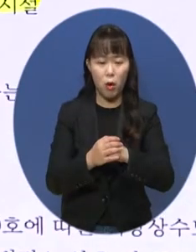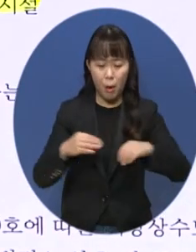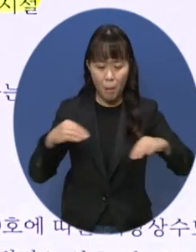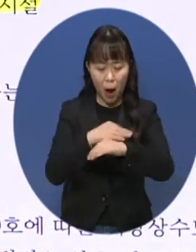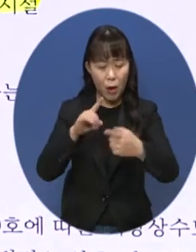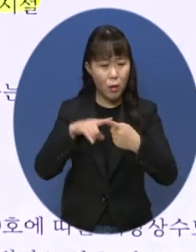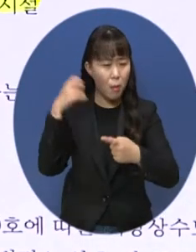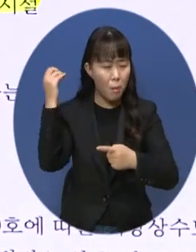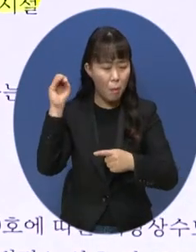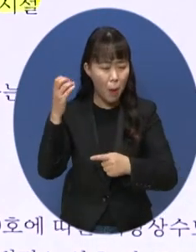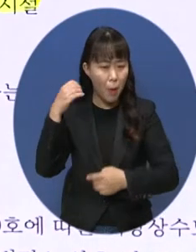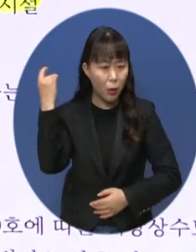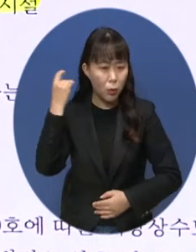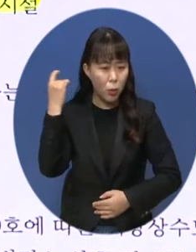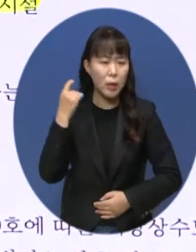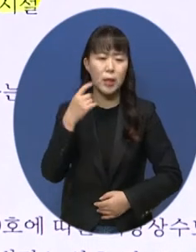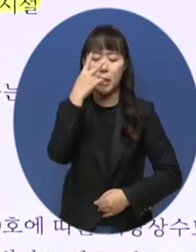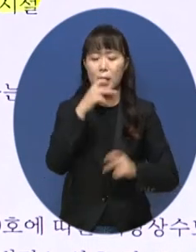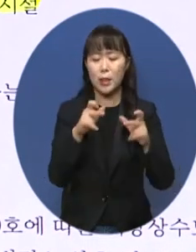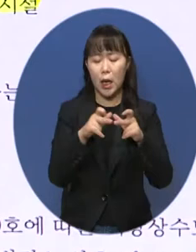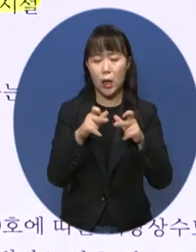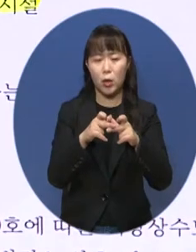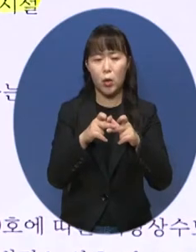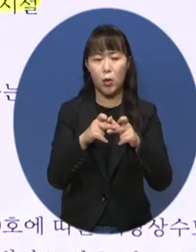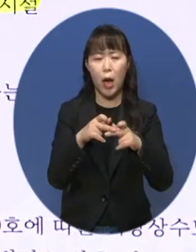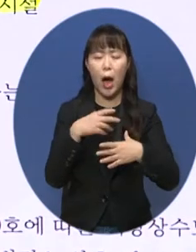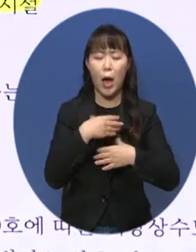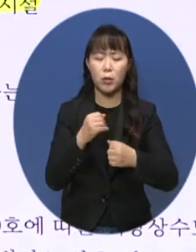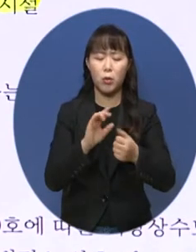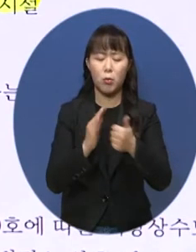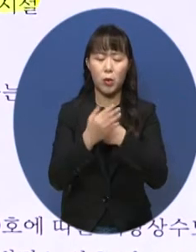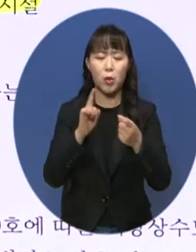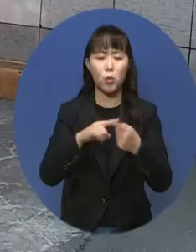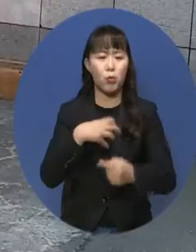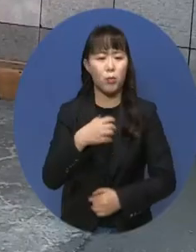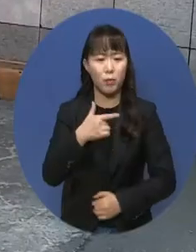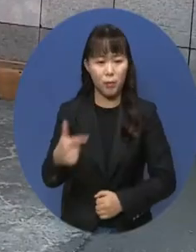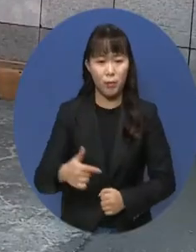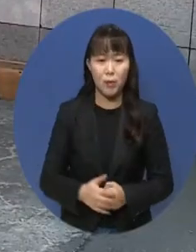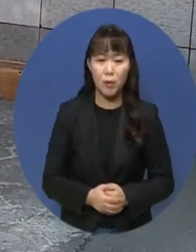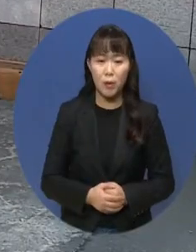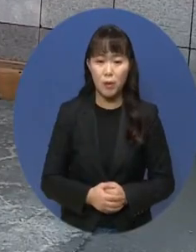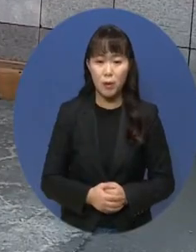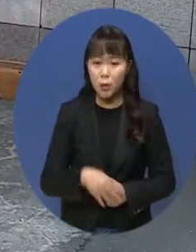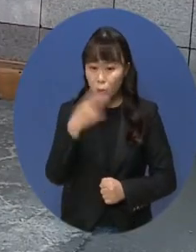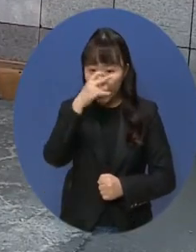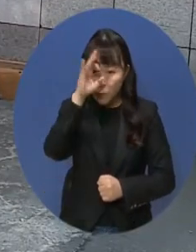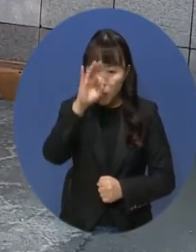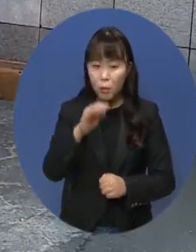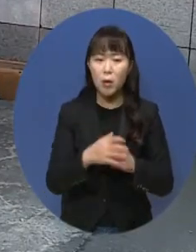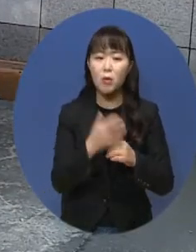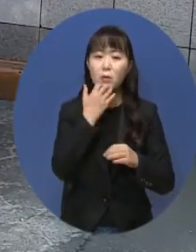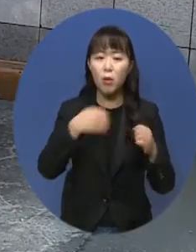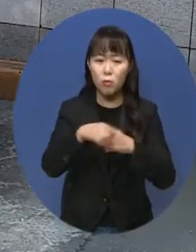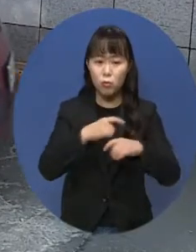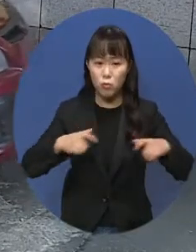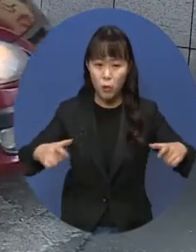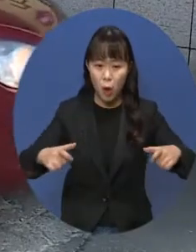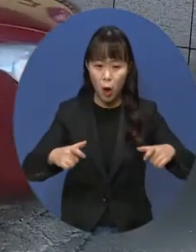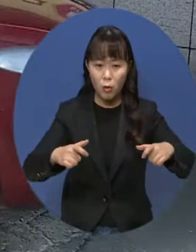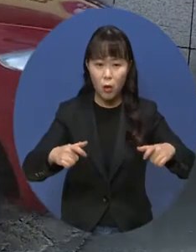등 시각장애인의 안전이 크게 위협받는 것으로 나타났습니다. 조사에 따르면 수도권 건물